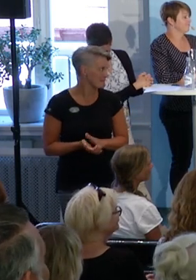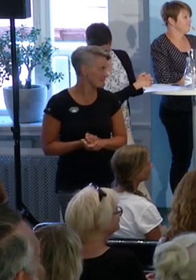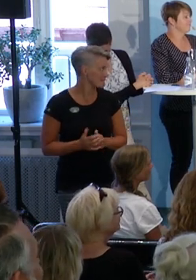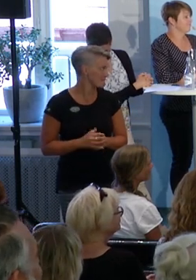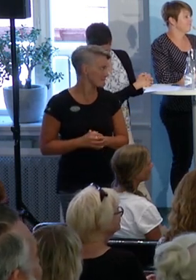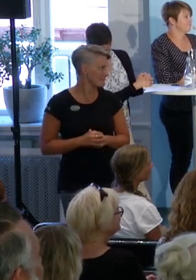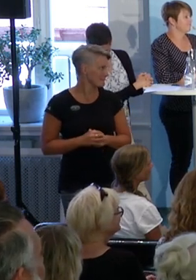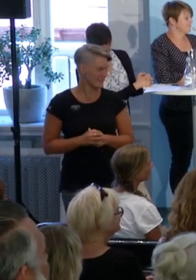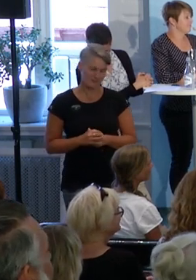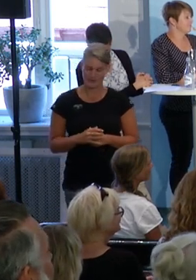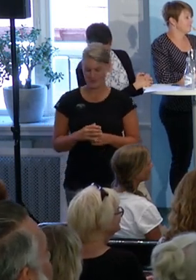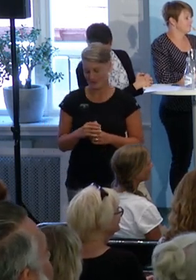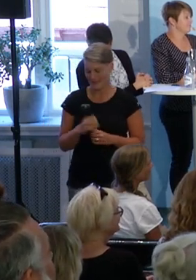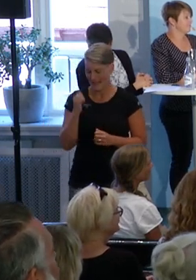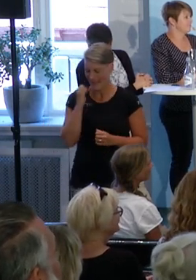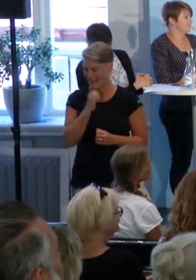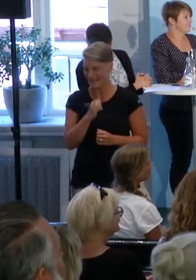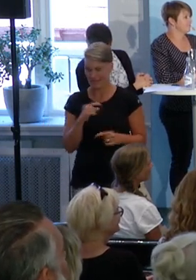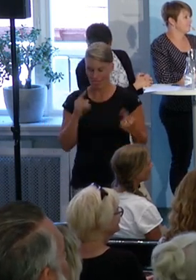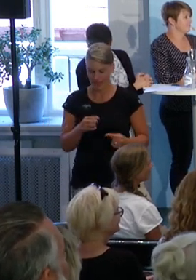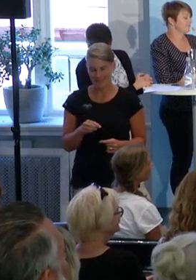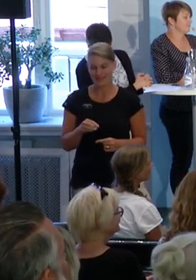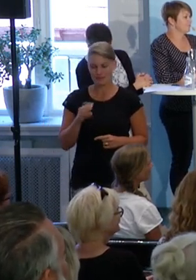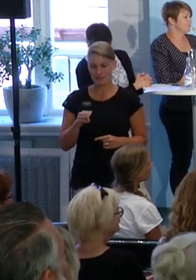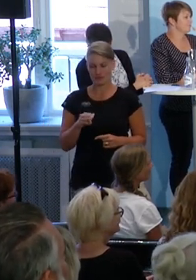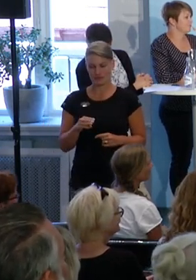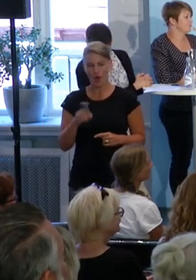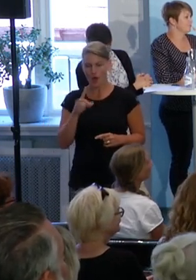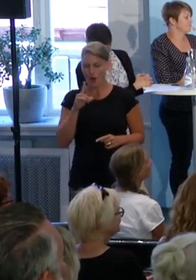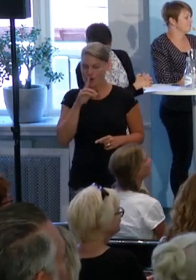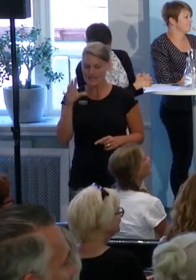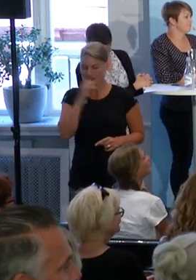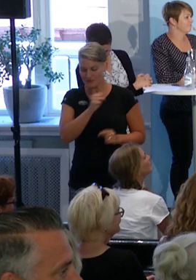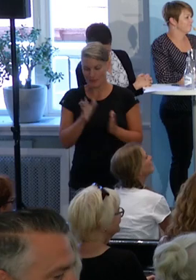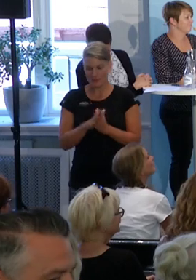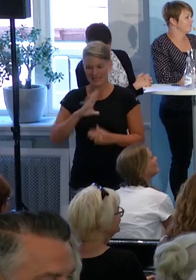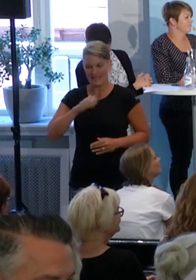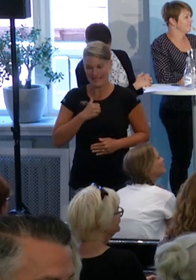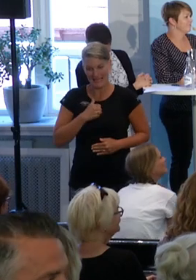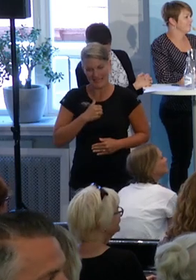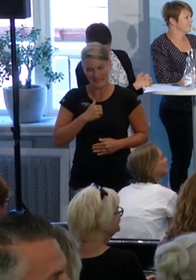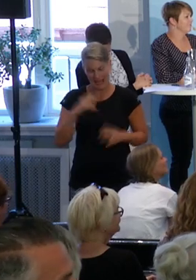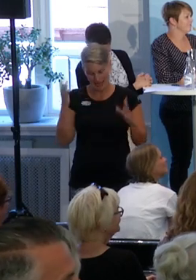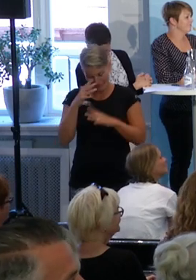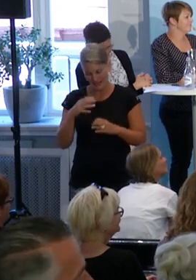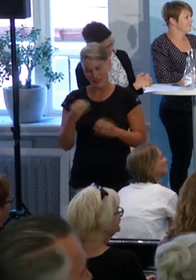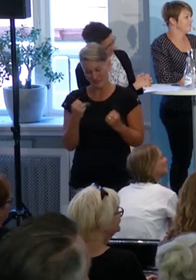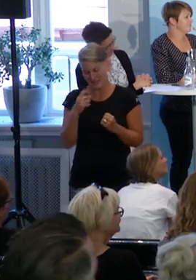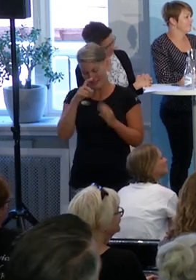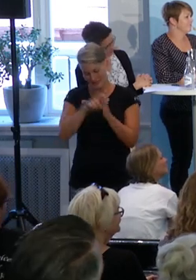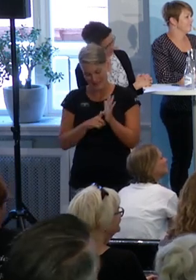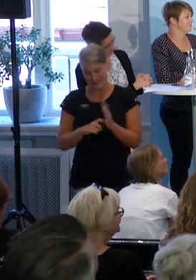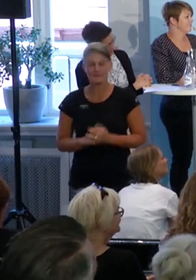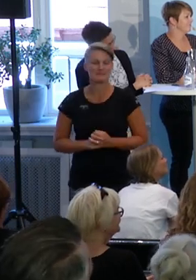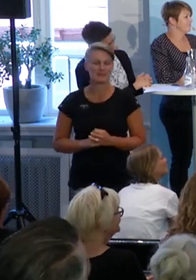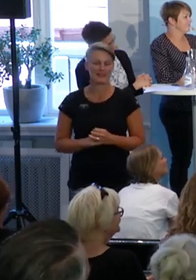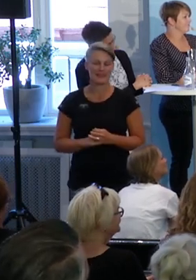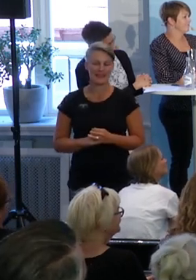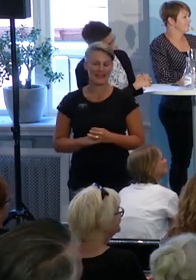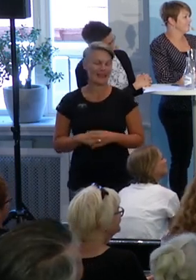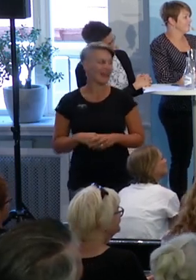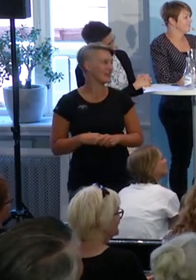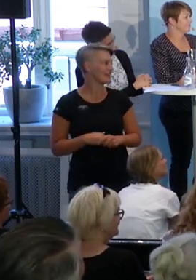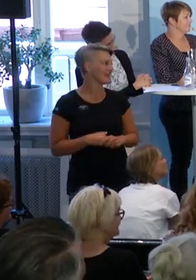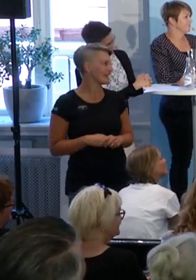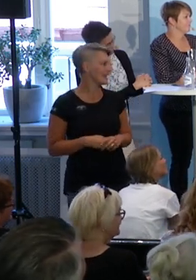Det var en taskig reflektion. Moderatorn ska hålla käften med sina egna åsikter. Det är faktiskt en viktig princip. Ska vi